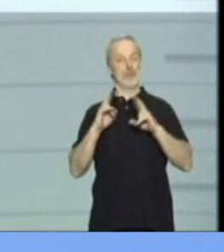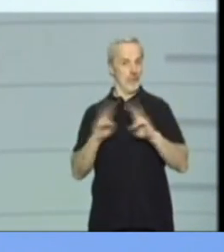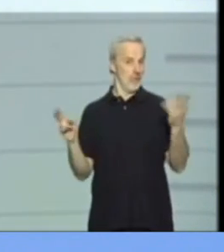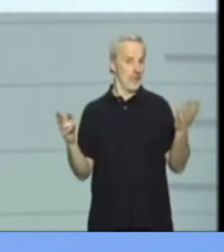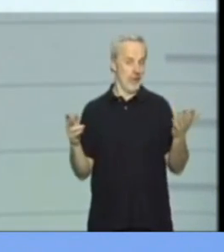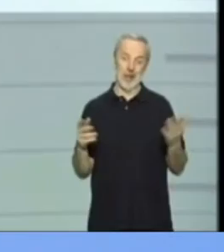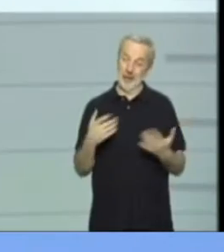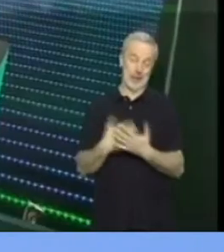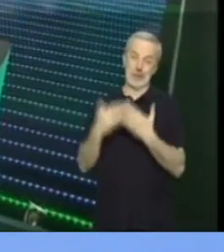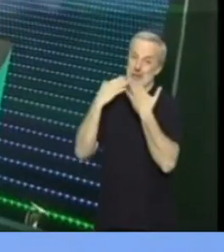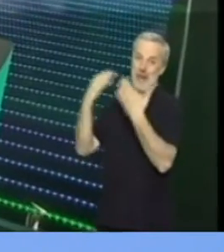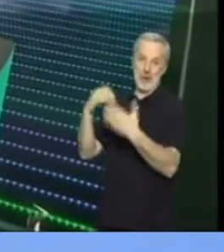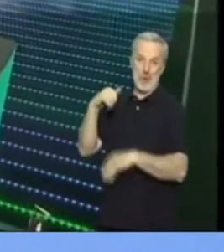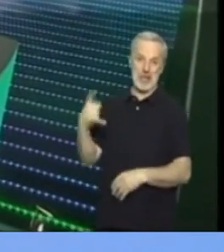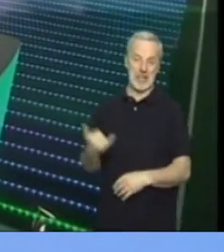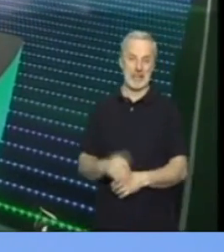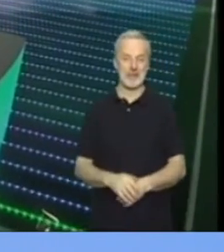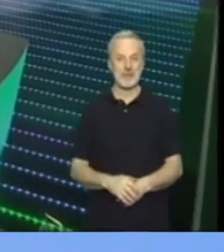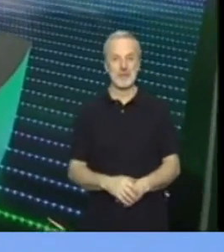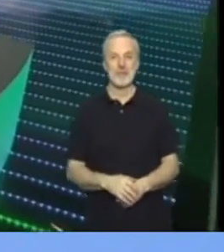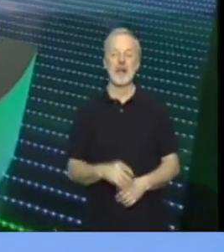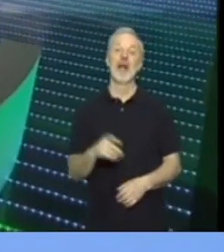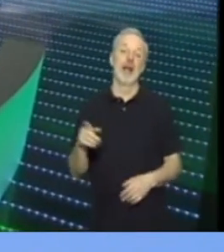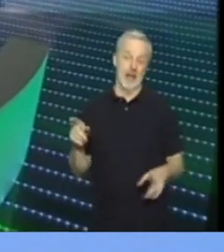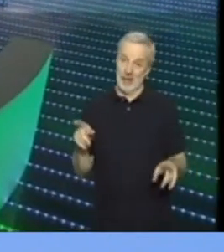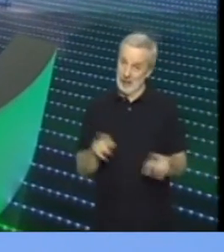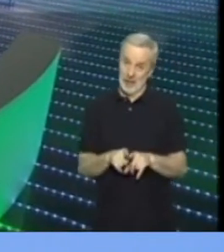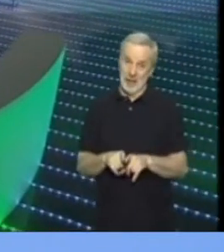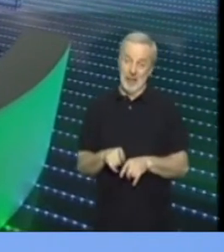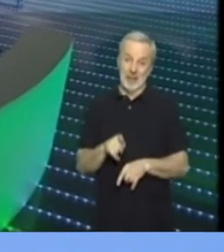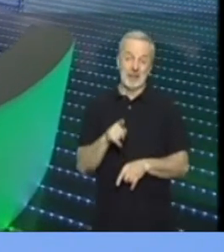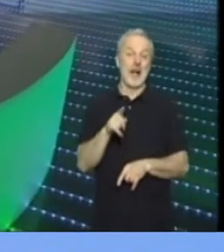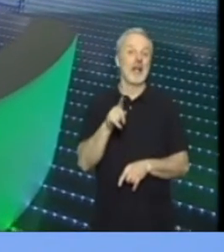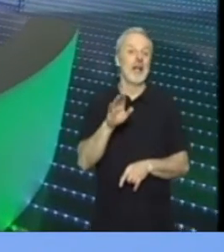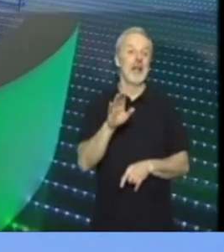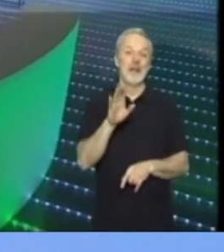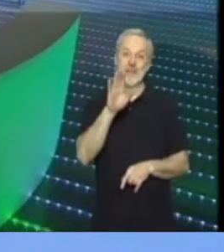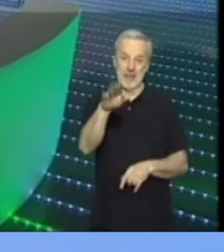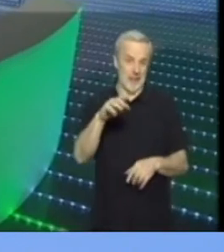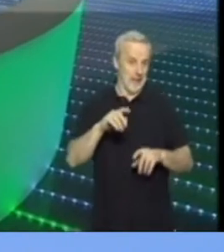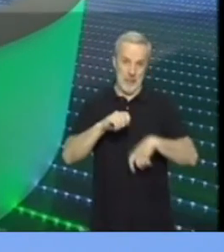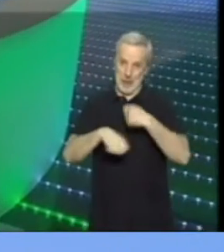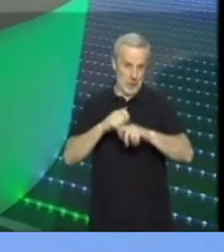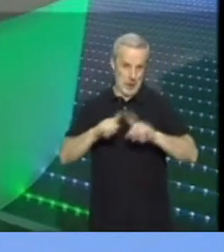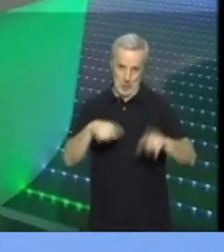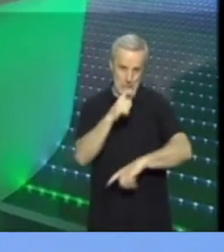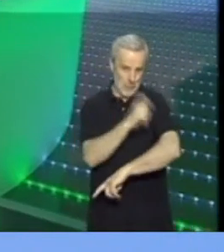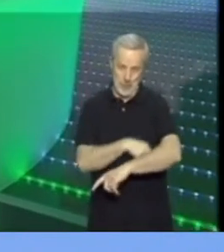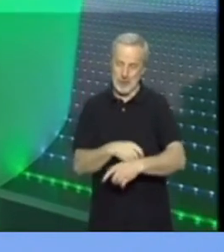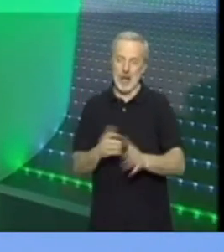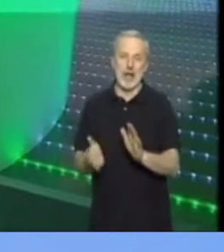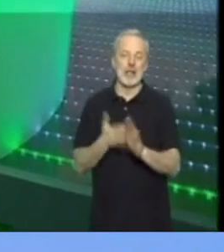takže jsme rádi za tohle. Já jsem říkal, že taky u vás bych mohl představovat větším počtem funkcí, mimo jiné třeba i funkcí v Českém